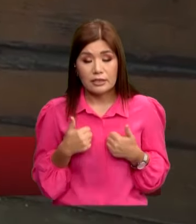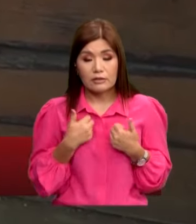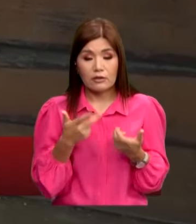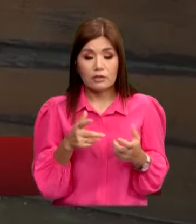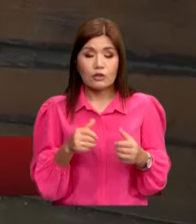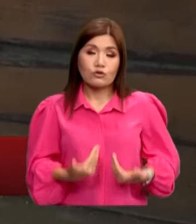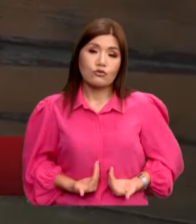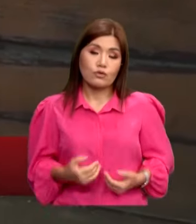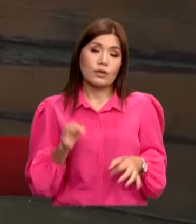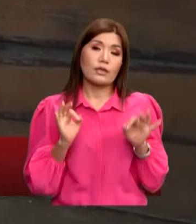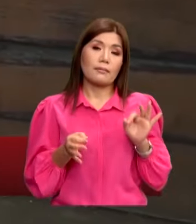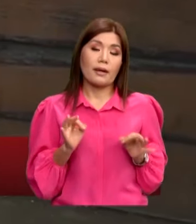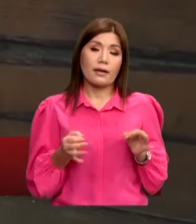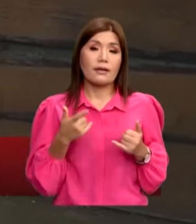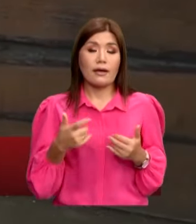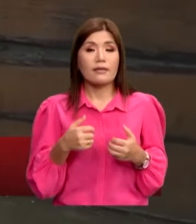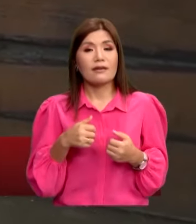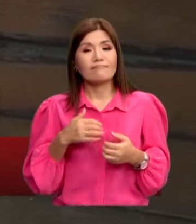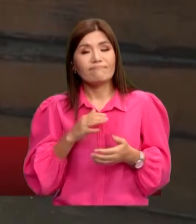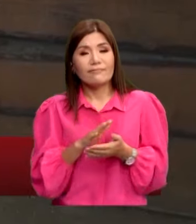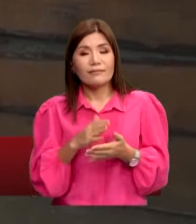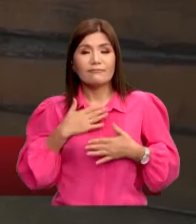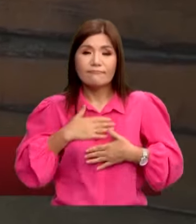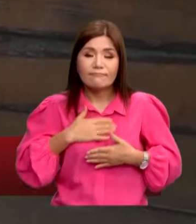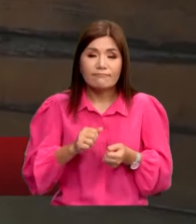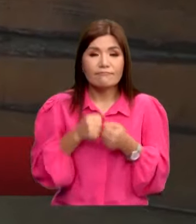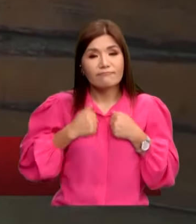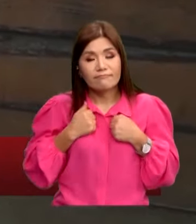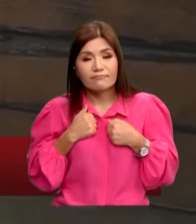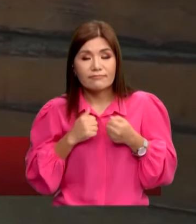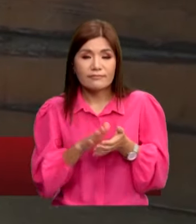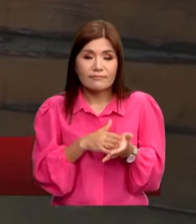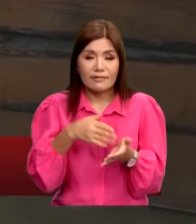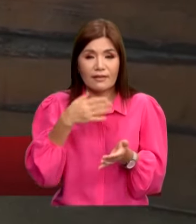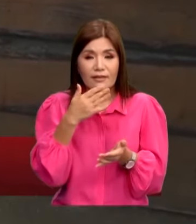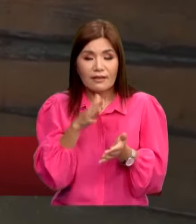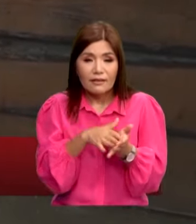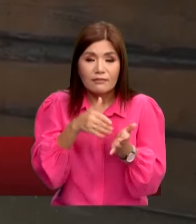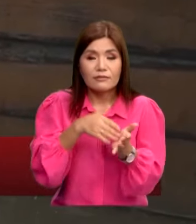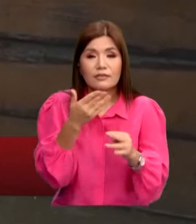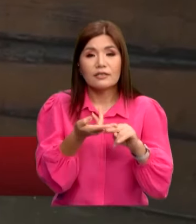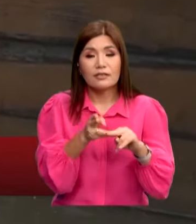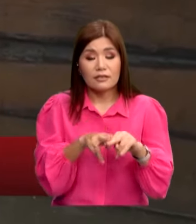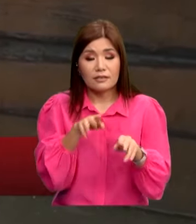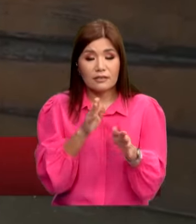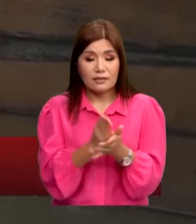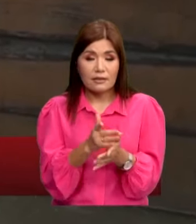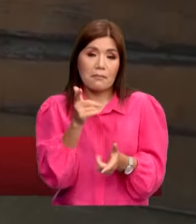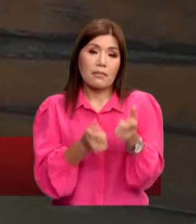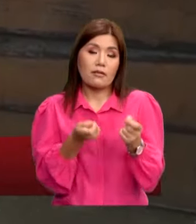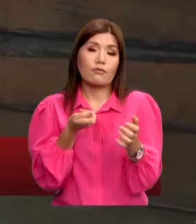живут нормально. Уже она их купает, моет, облизывает. Ну, еще пока молоко пьют